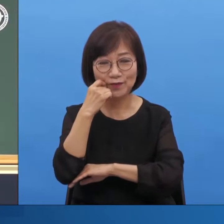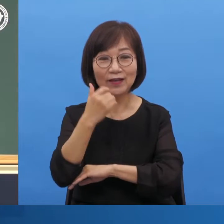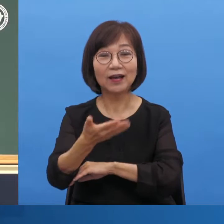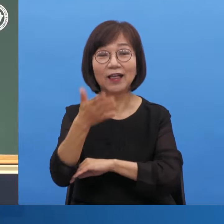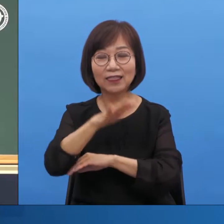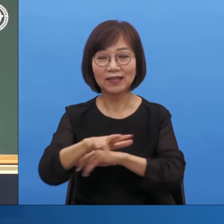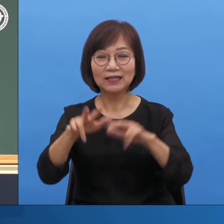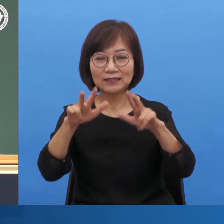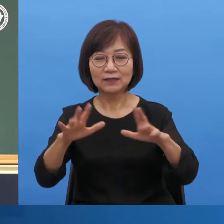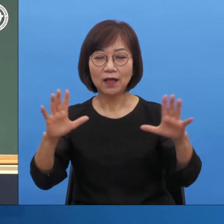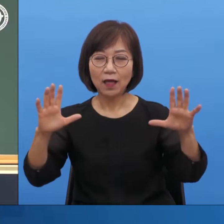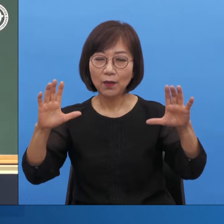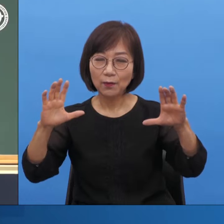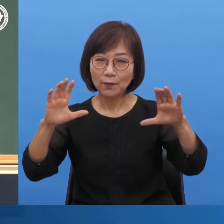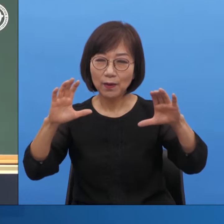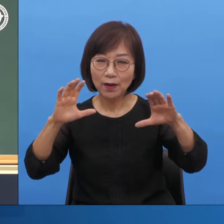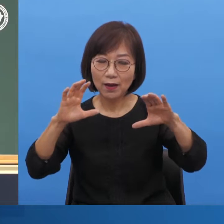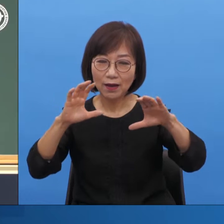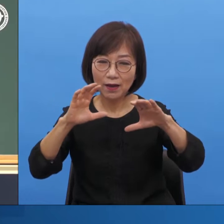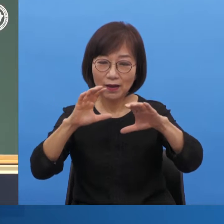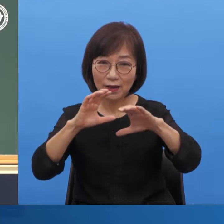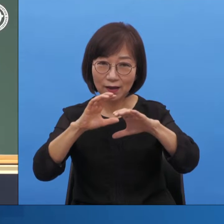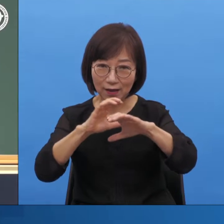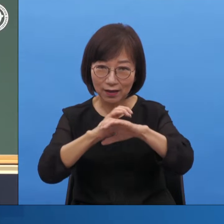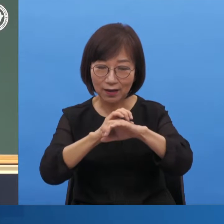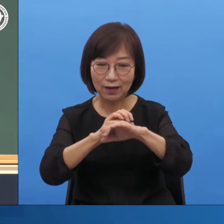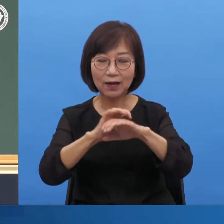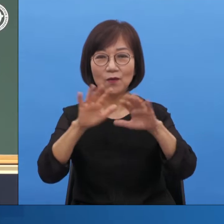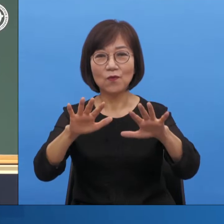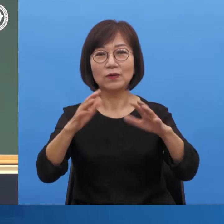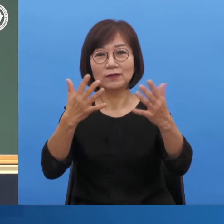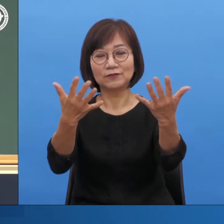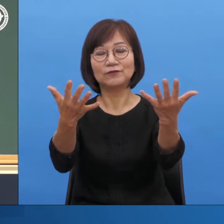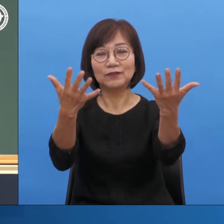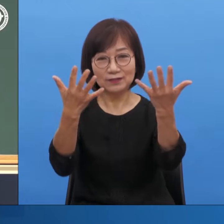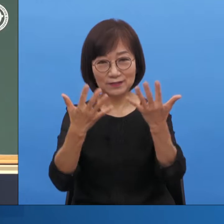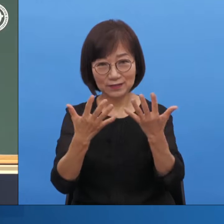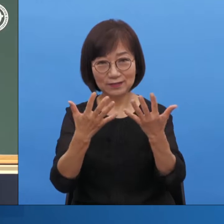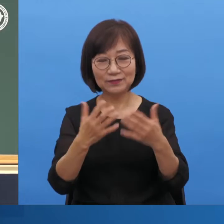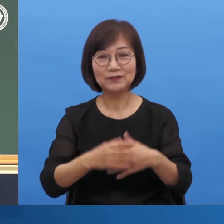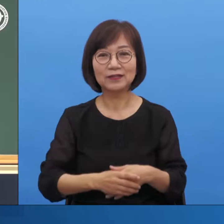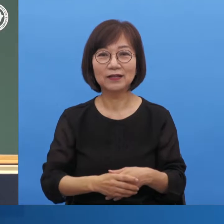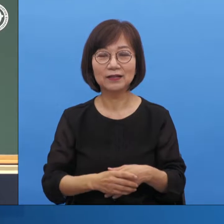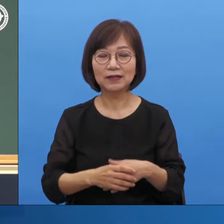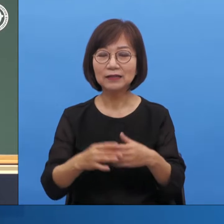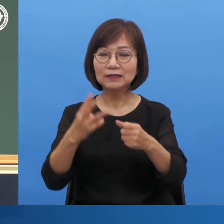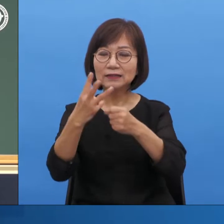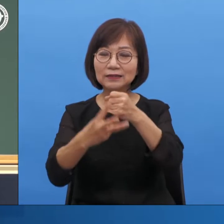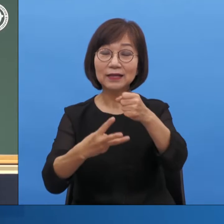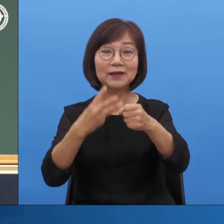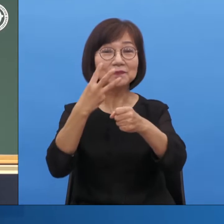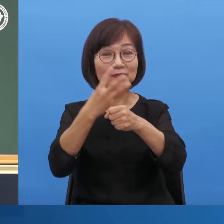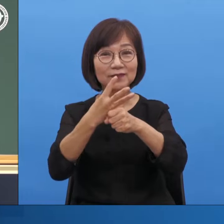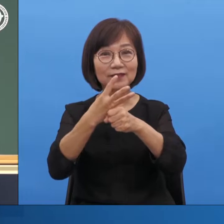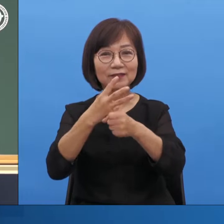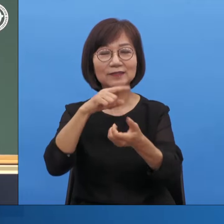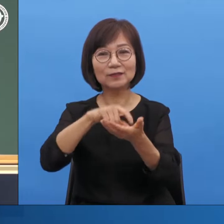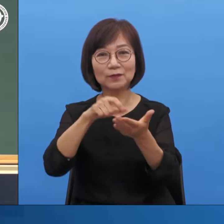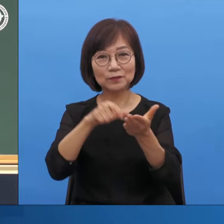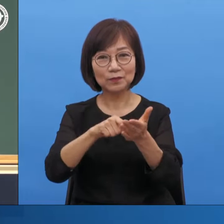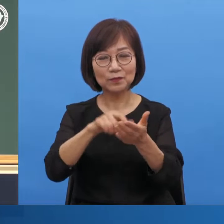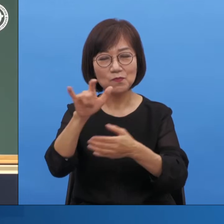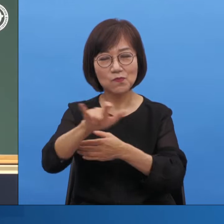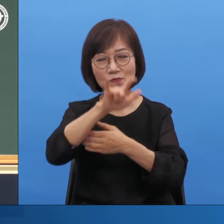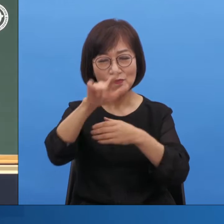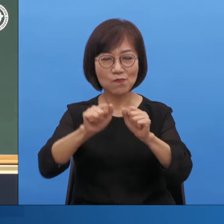되면서 오픈해서 진행되는 가운데 있습니다. 그동안 한 3여 년 동안 이 팬데믹 기간